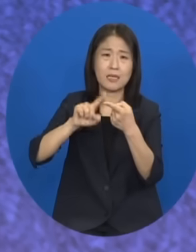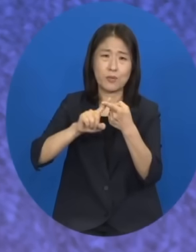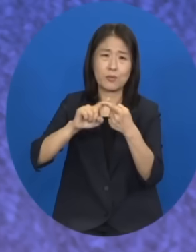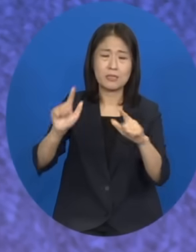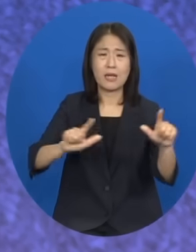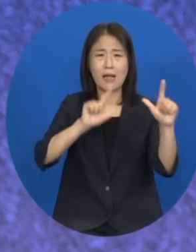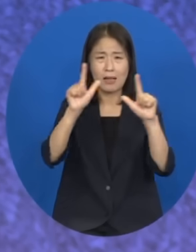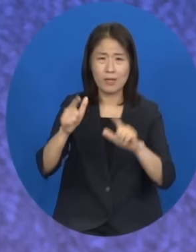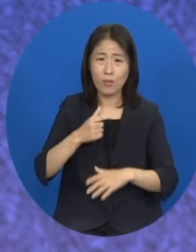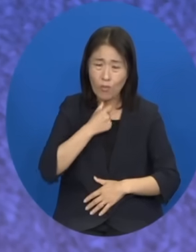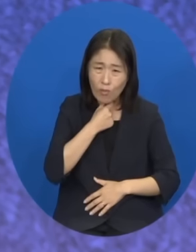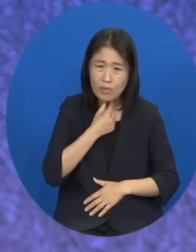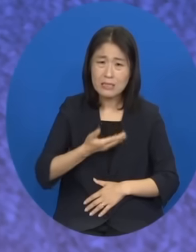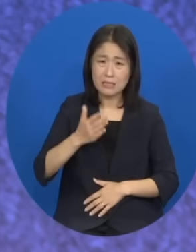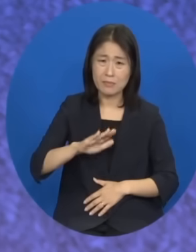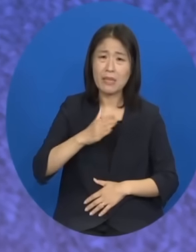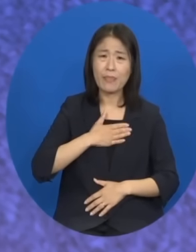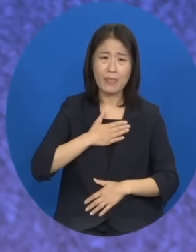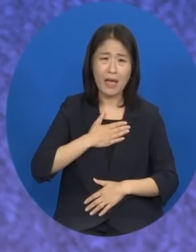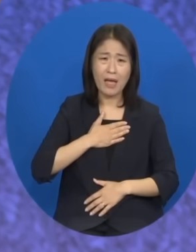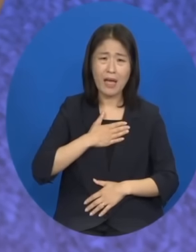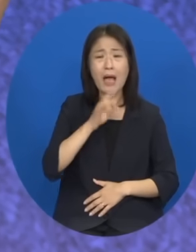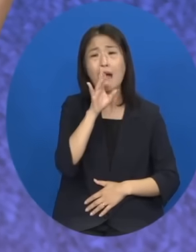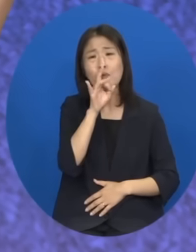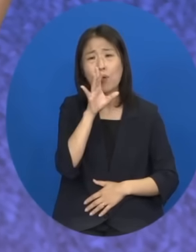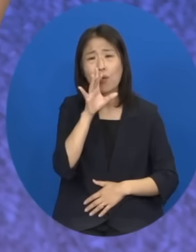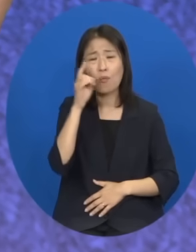썼는데도 안 되는 이유가